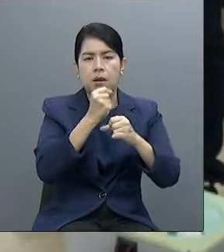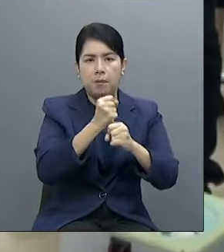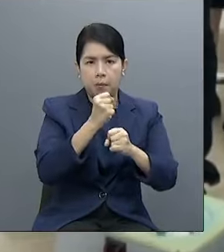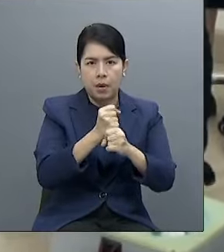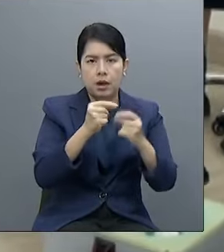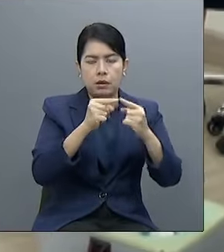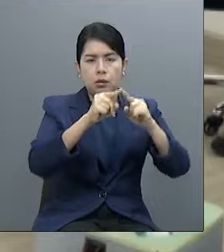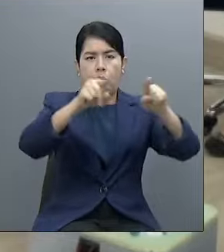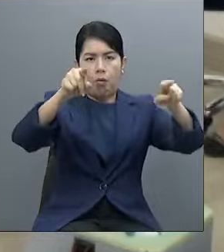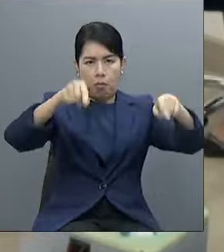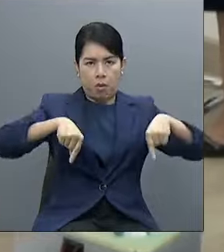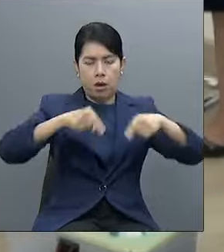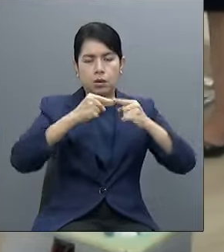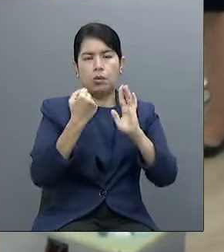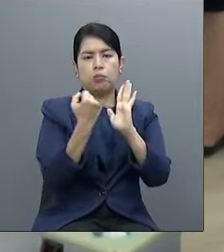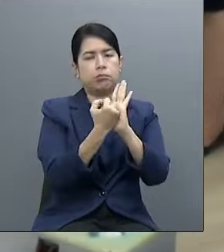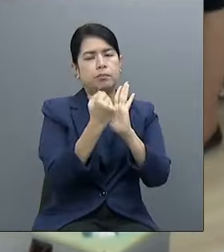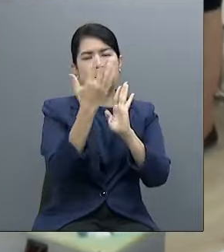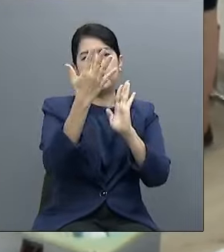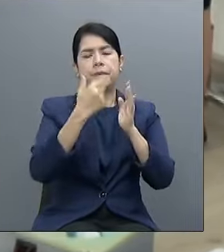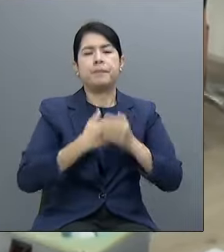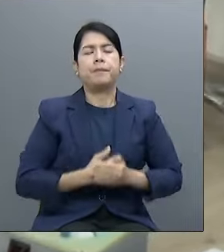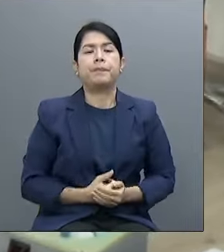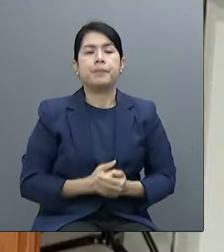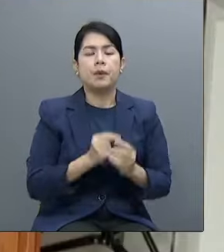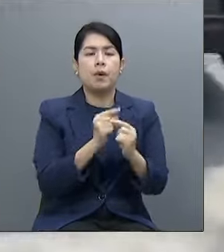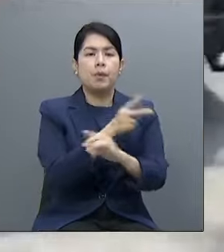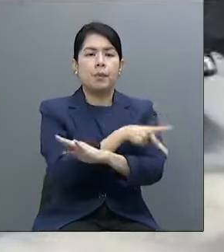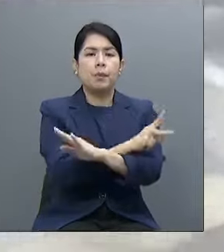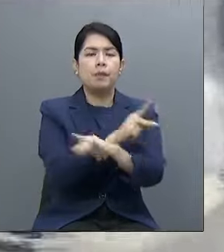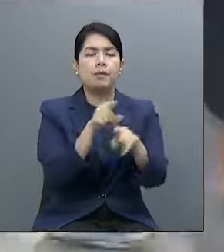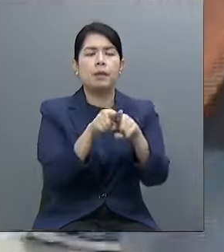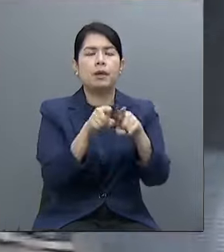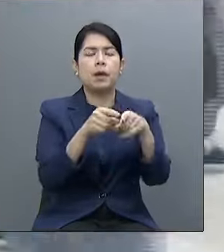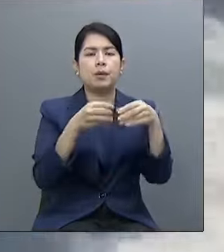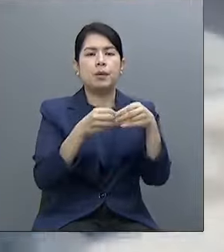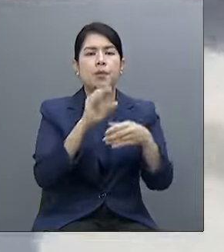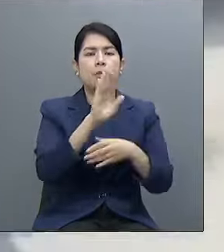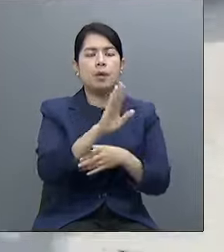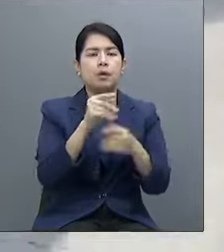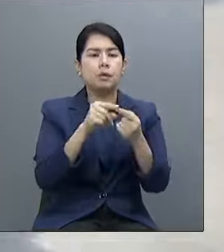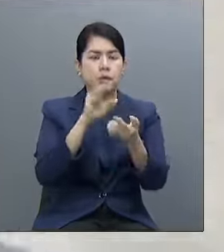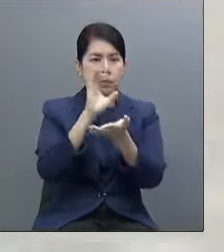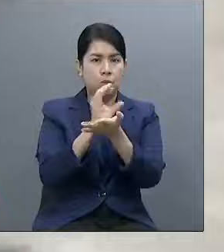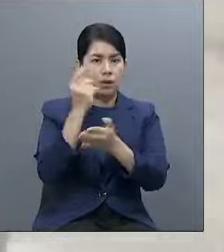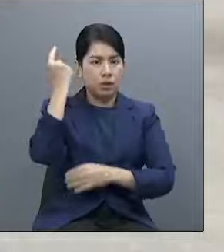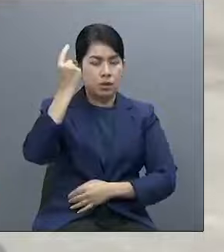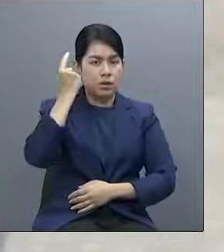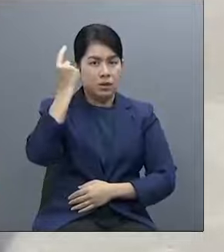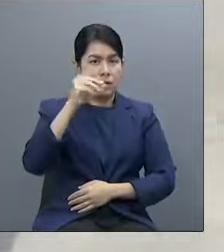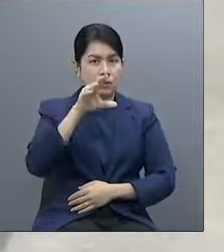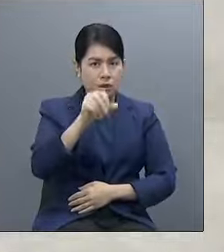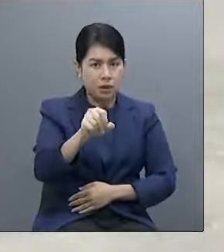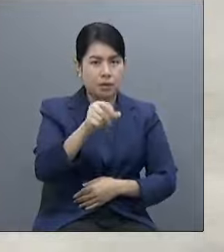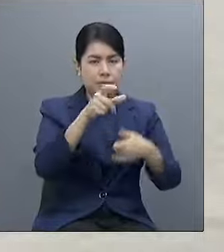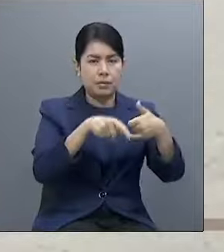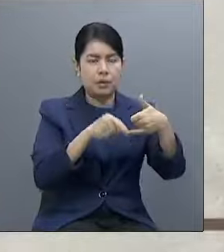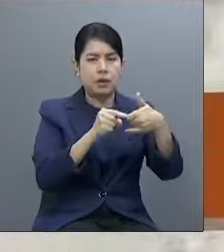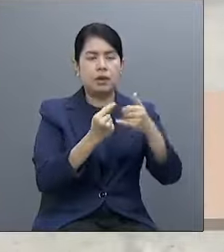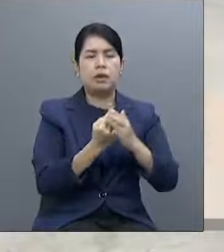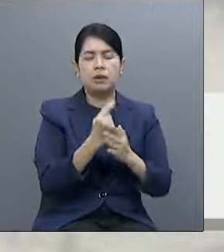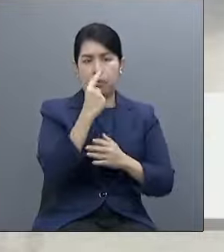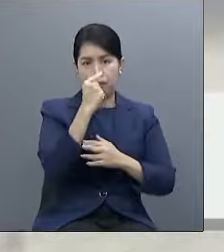ใบอนุญาตที่จังหวัดภูเก็ตตำรวจท่องเที่ยวจับกุมชาวต่างชาติสัญชาติบริติชพร้อมของกลาง